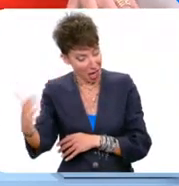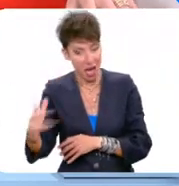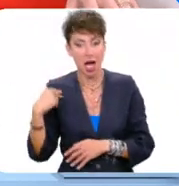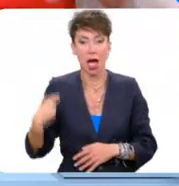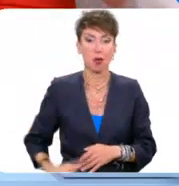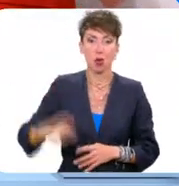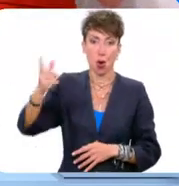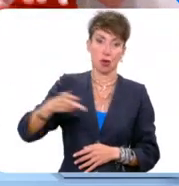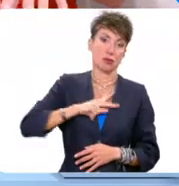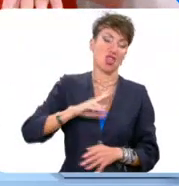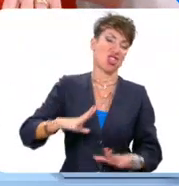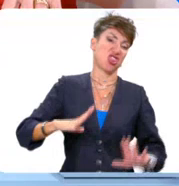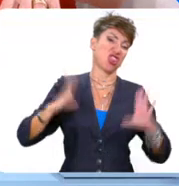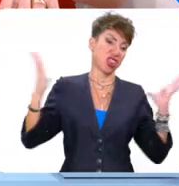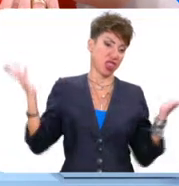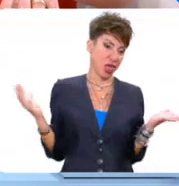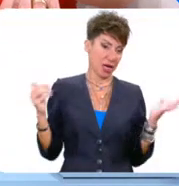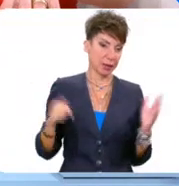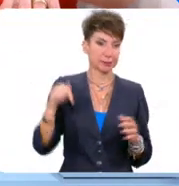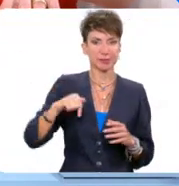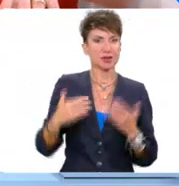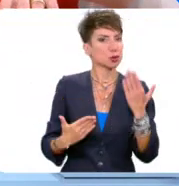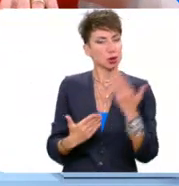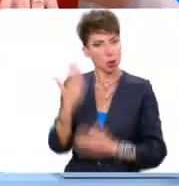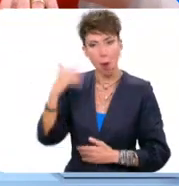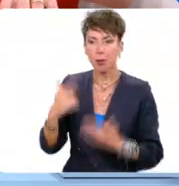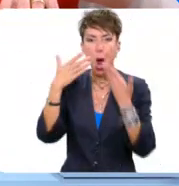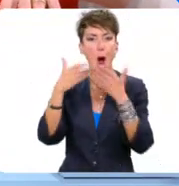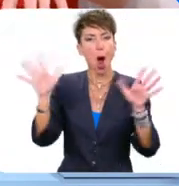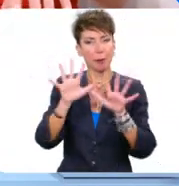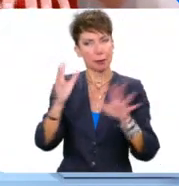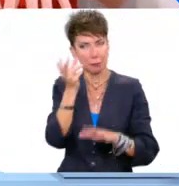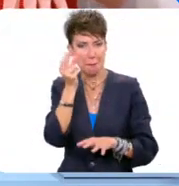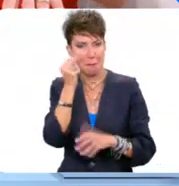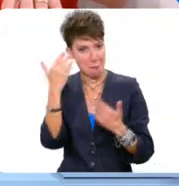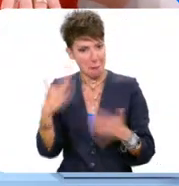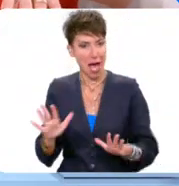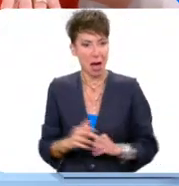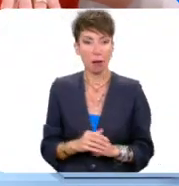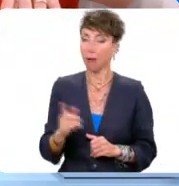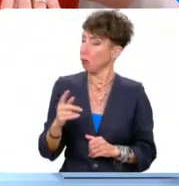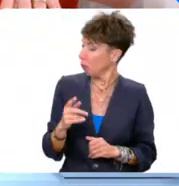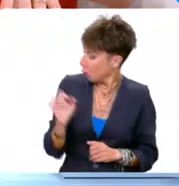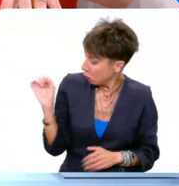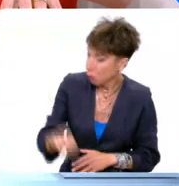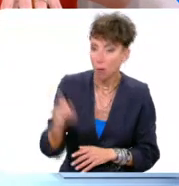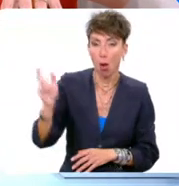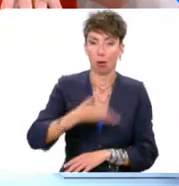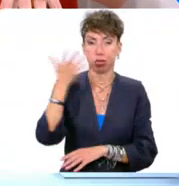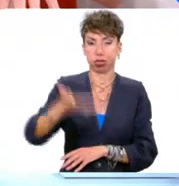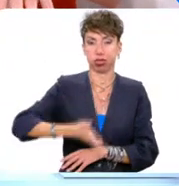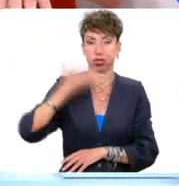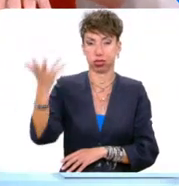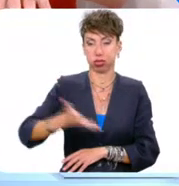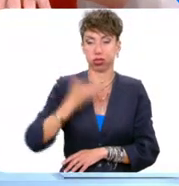μιλήσει τον είδα σήμερα στο open όμως μίλησε σήμερα τον είδα στο open όχι μόνο μίλησε αλλά